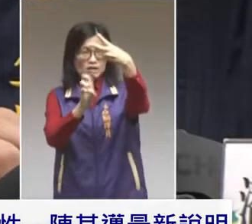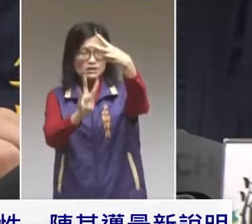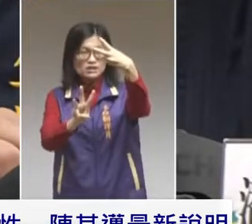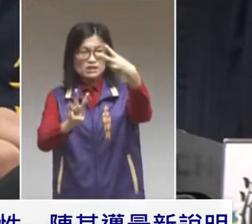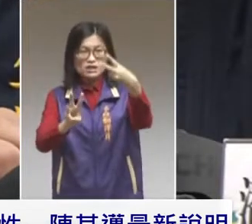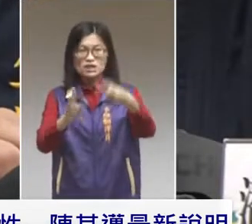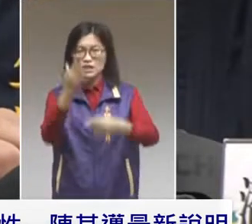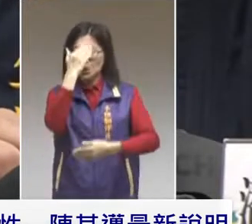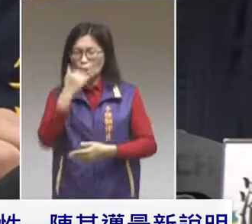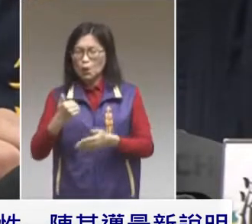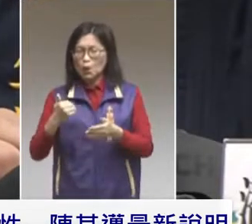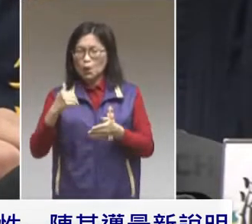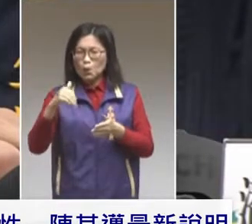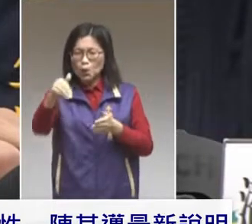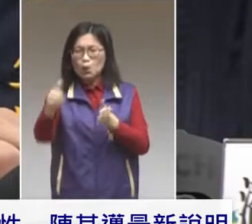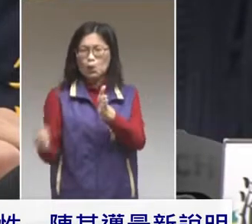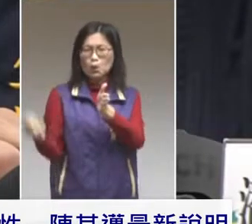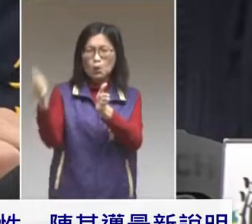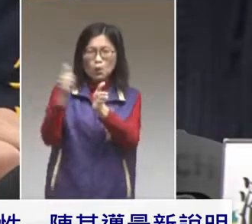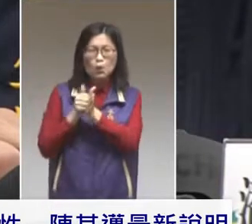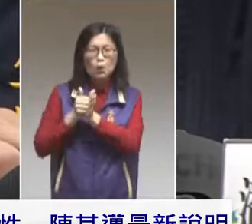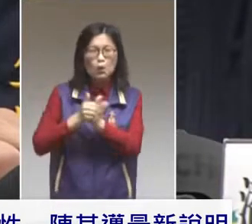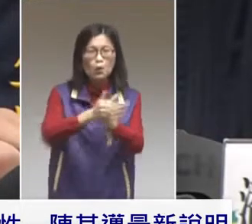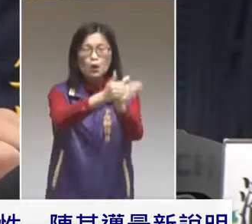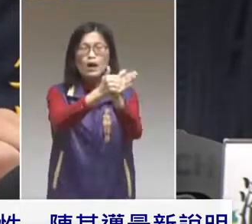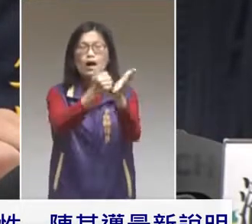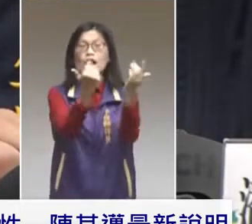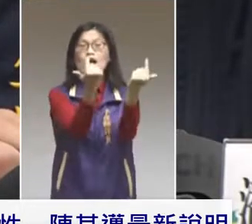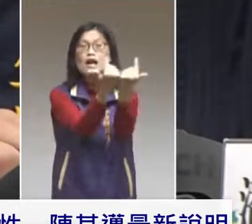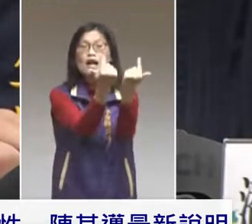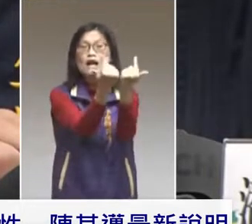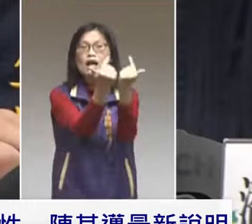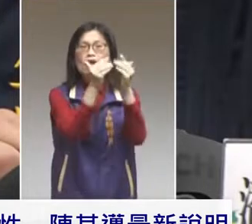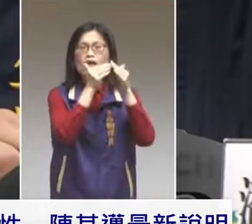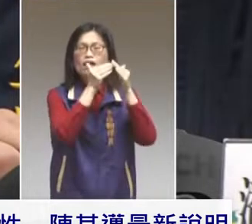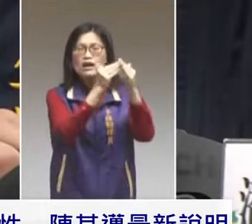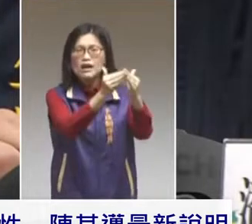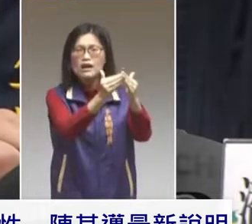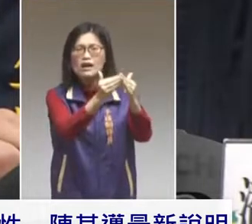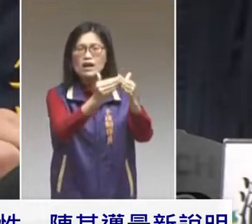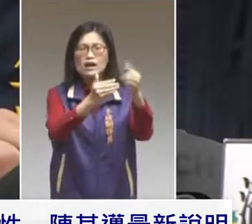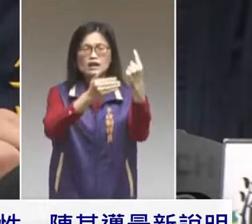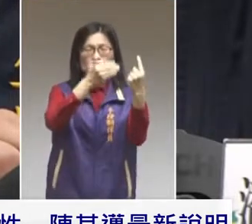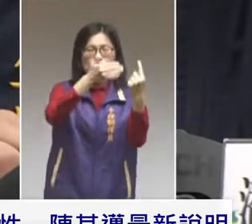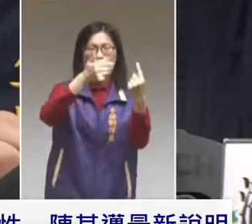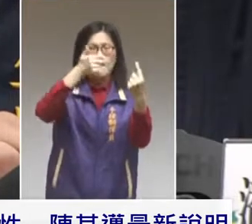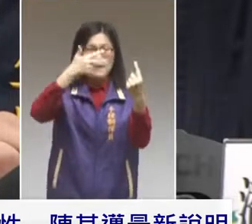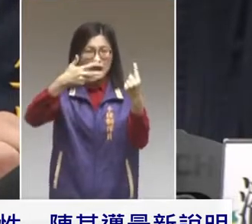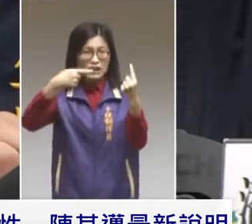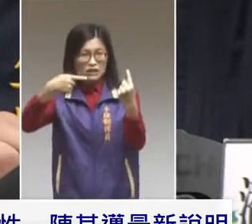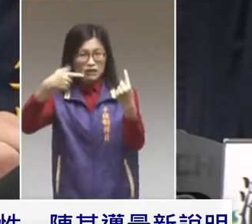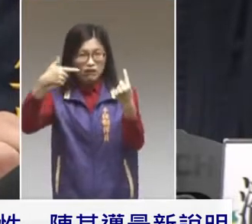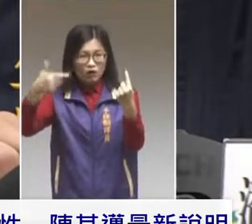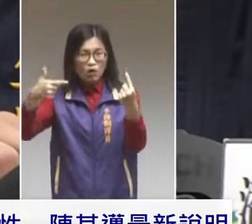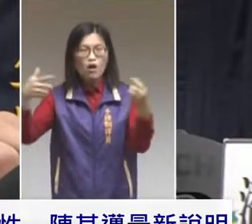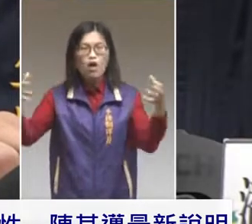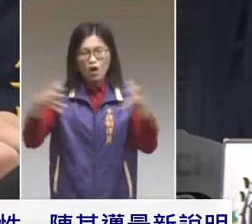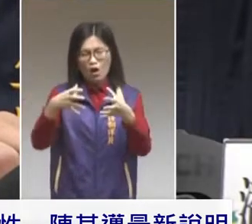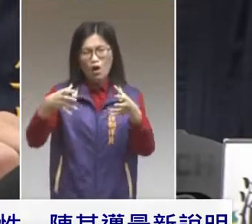共同的一个活动，就是在2月13号搭乘高铁都往台北市这边